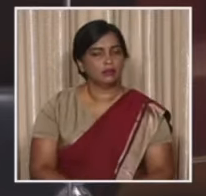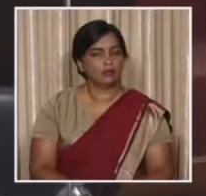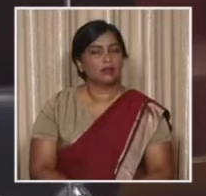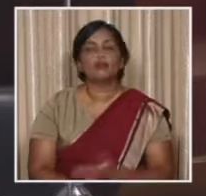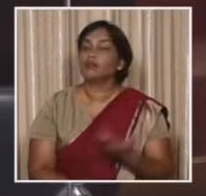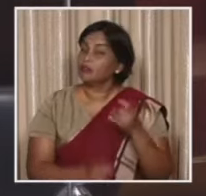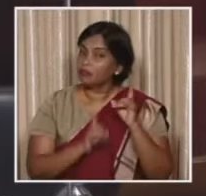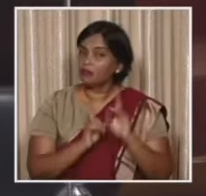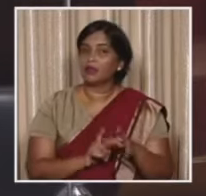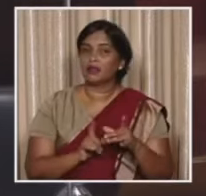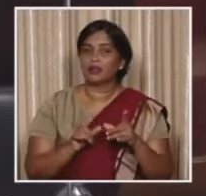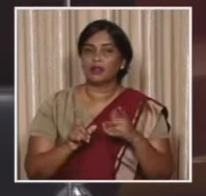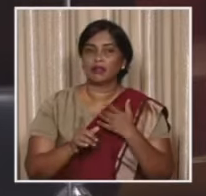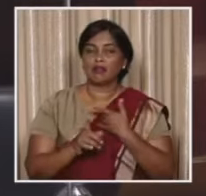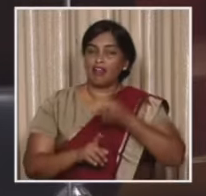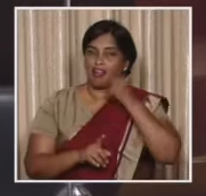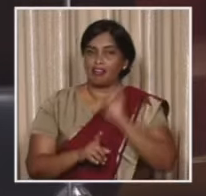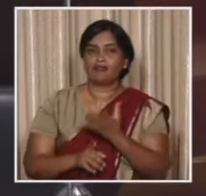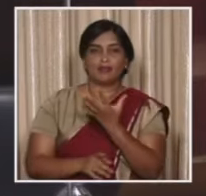Api ini balapatre gatte.